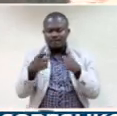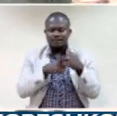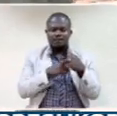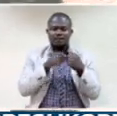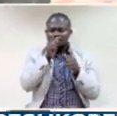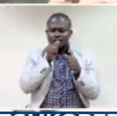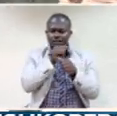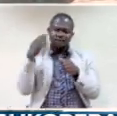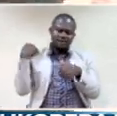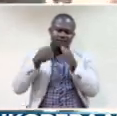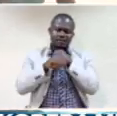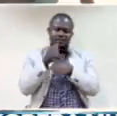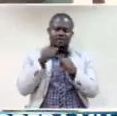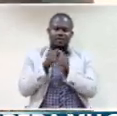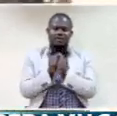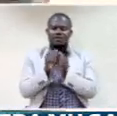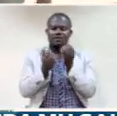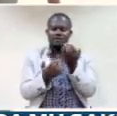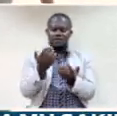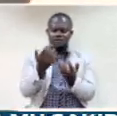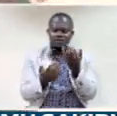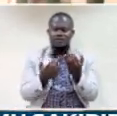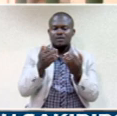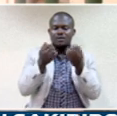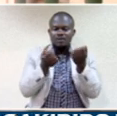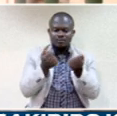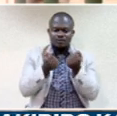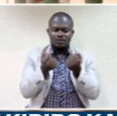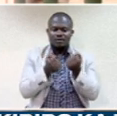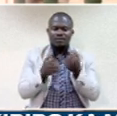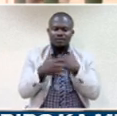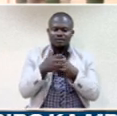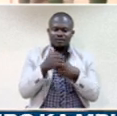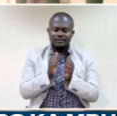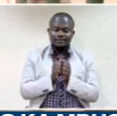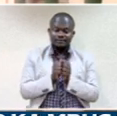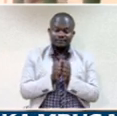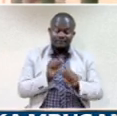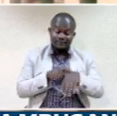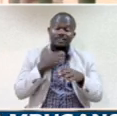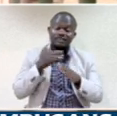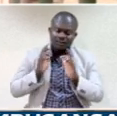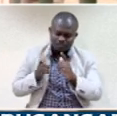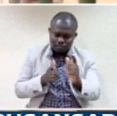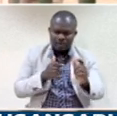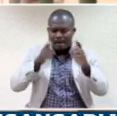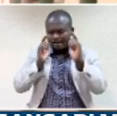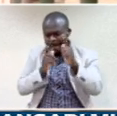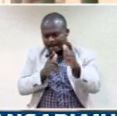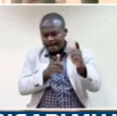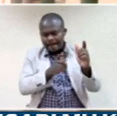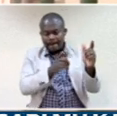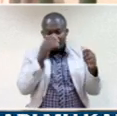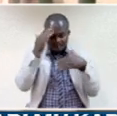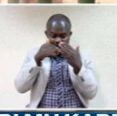n'uwari umunyamabanga nshingwa bikorwa w'umurenge wanatwikiwe imodoka barakomereka mano ngize ngo ndirukanka bandasa amasasa abiri